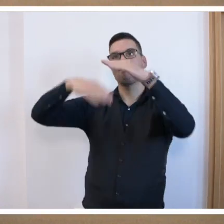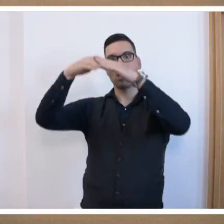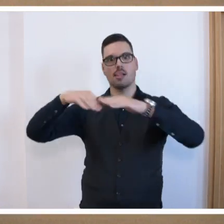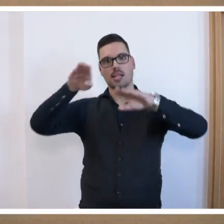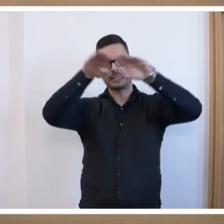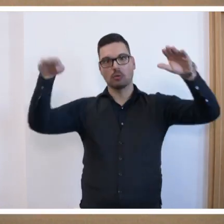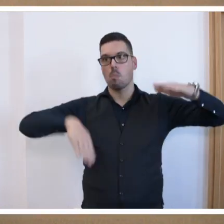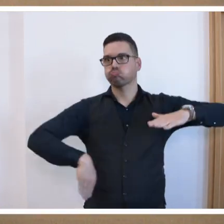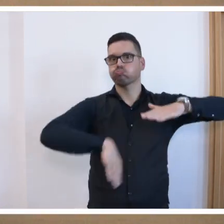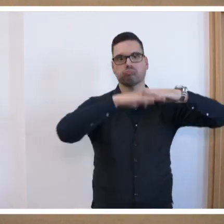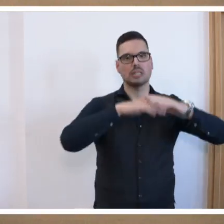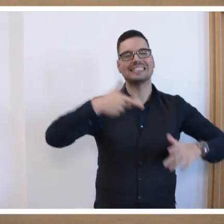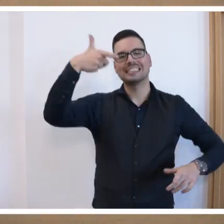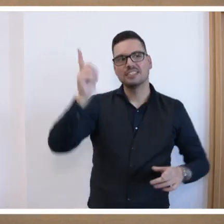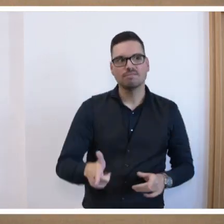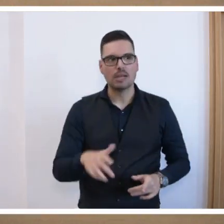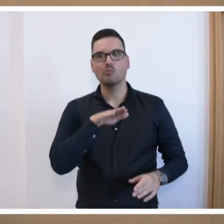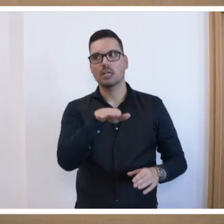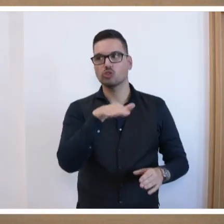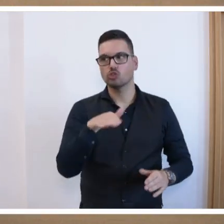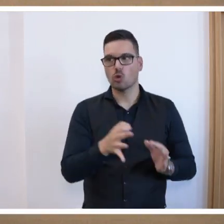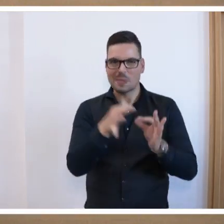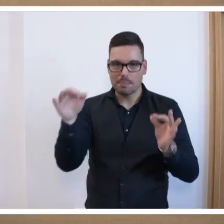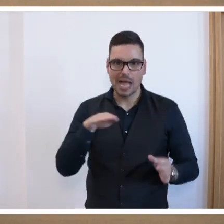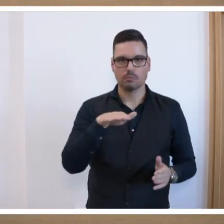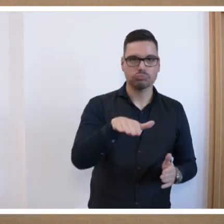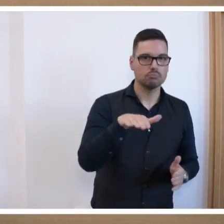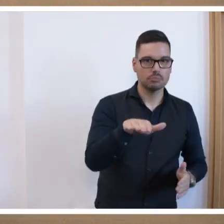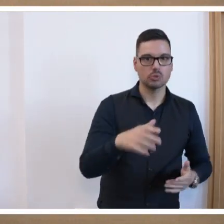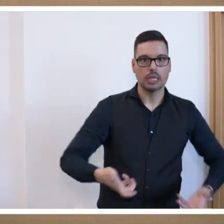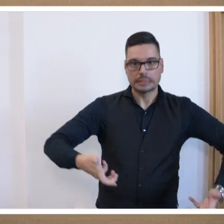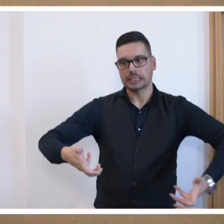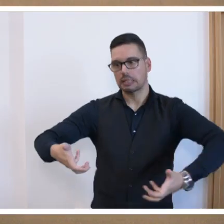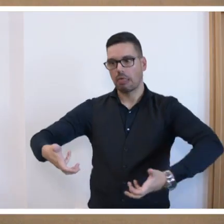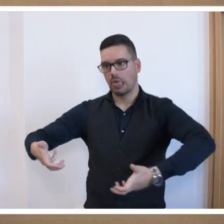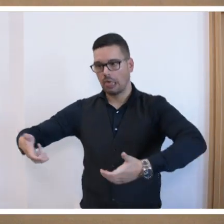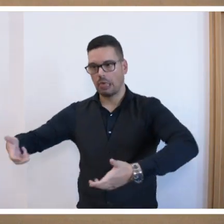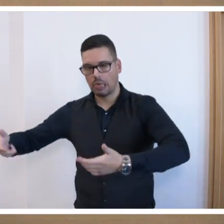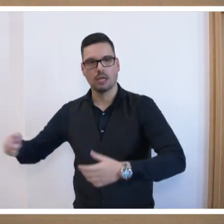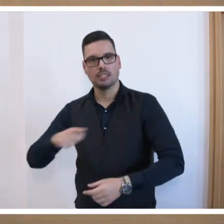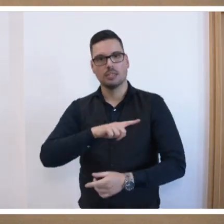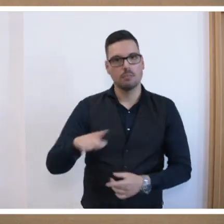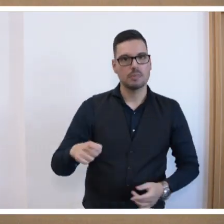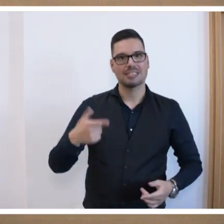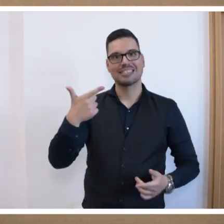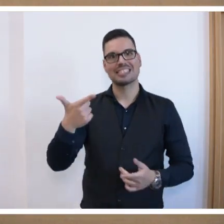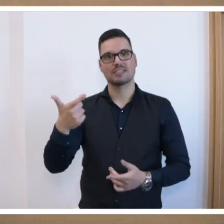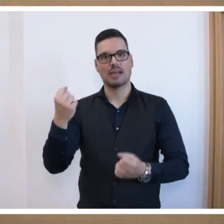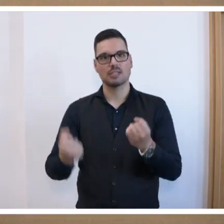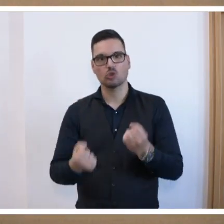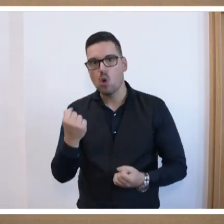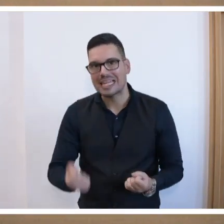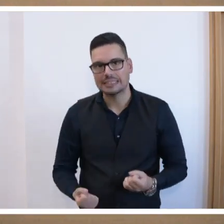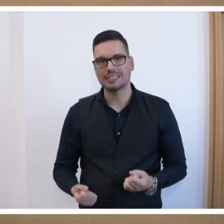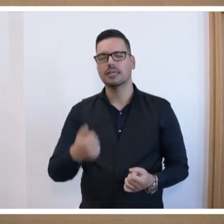Fahrzeuge, über 200 Stops am Tag und Pakete tragen bis zu einem Gesamtgewicht von bis zu 2 Tonnen. Ja, Sie haben